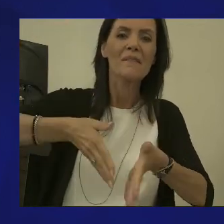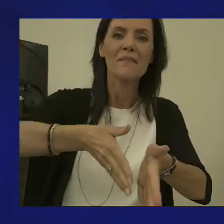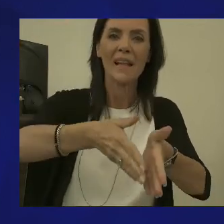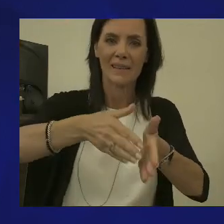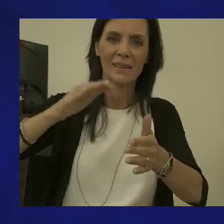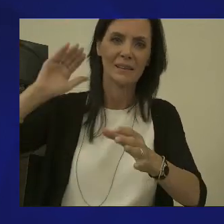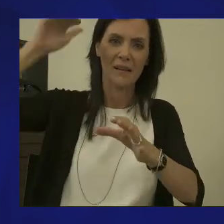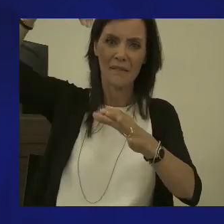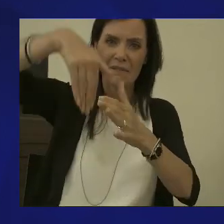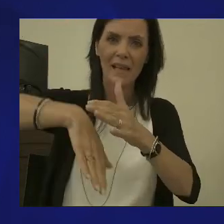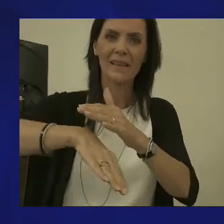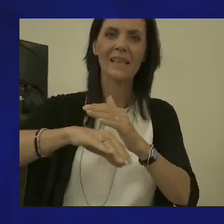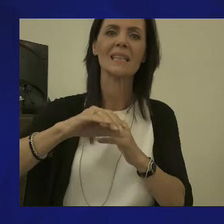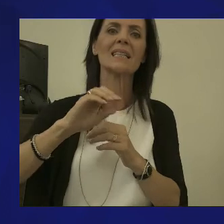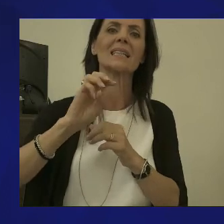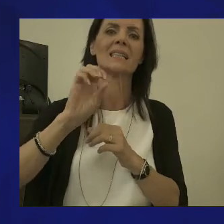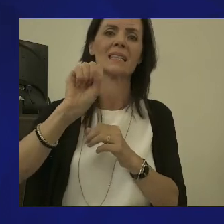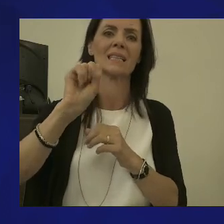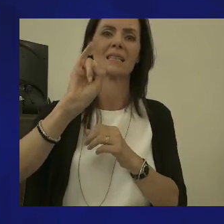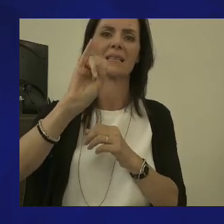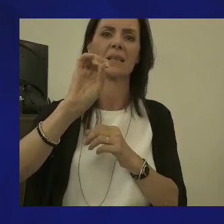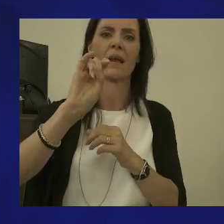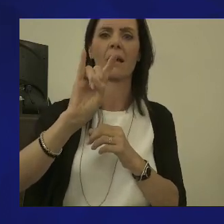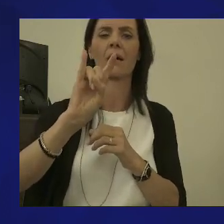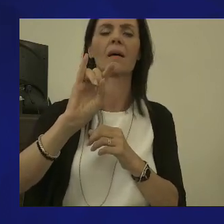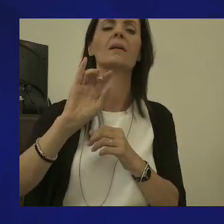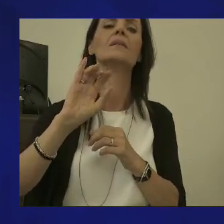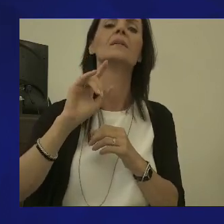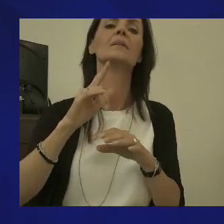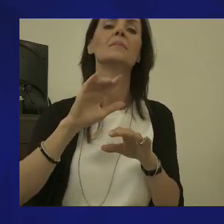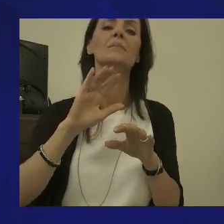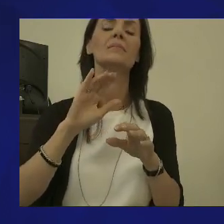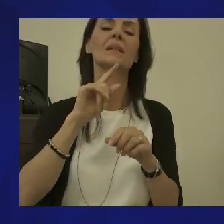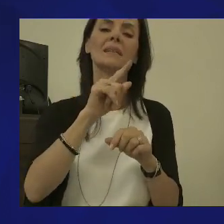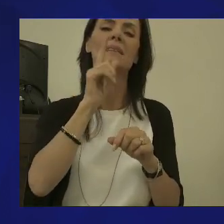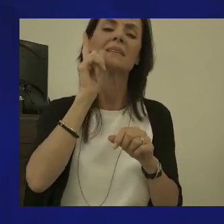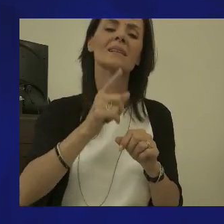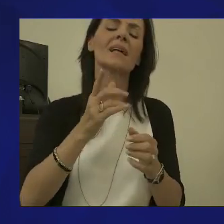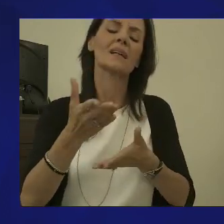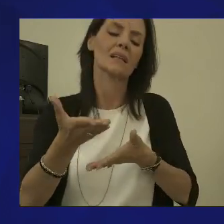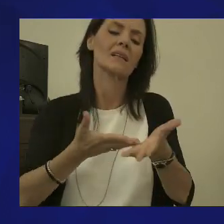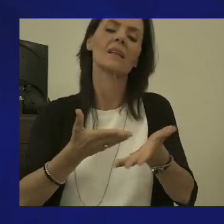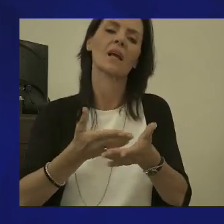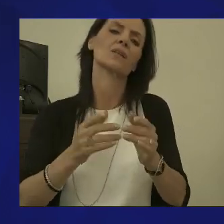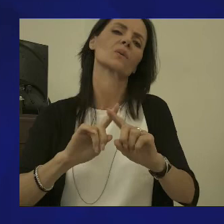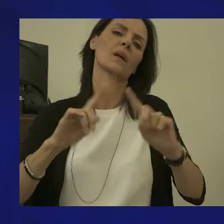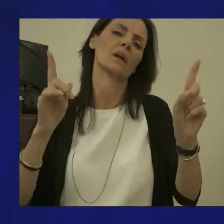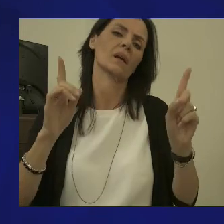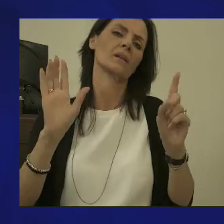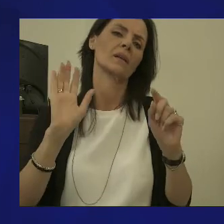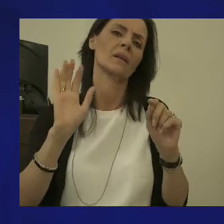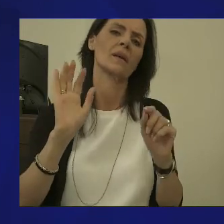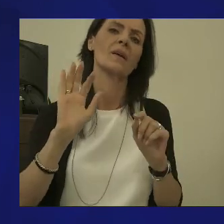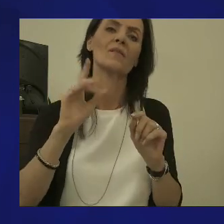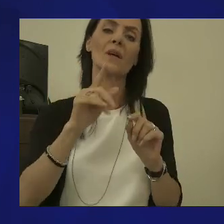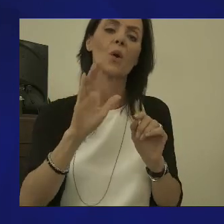הפרויקט הזה הוא לא פרויקט רגיל. כל פרויקט שיושב על ודיות צריך לקבל התייחסות אחרת, ויכול להיות שהוא גם